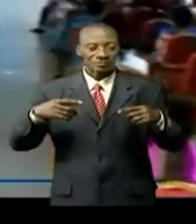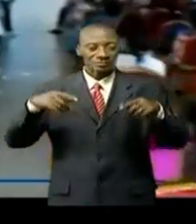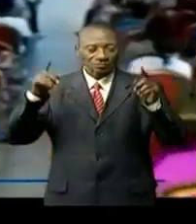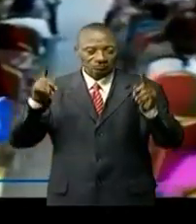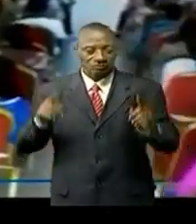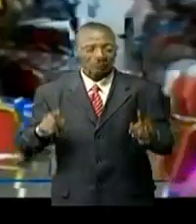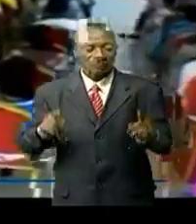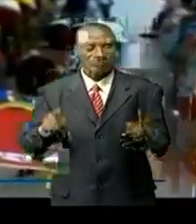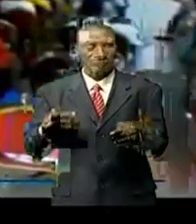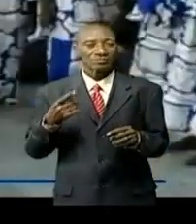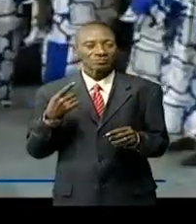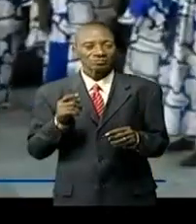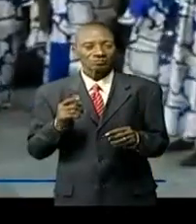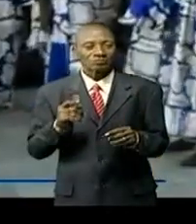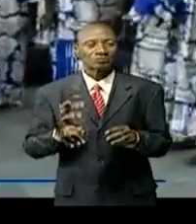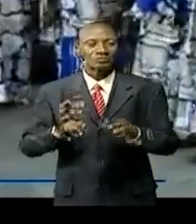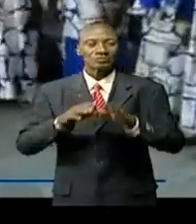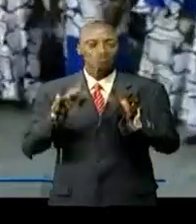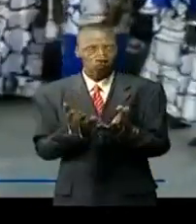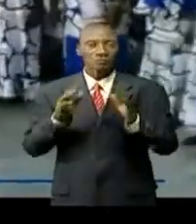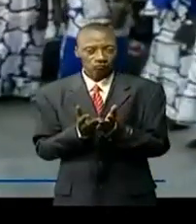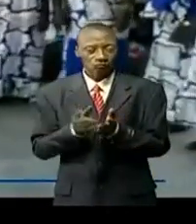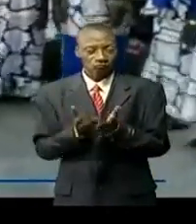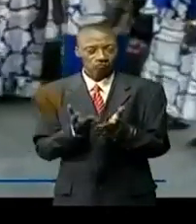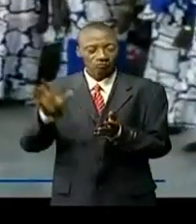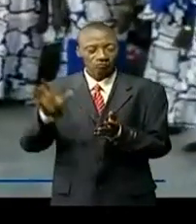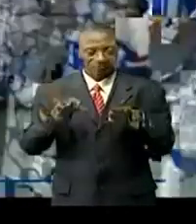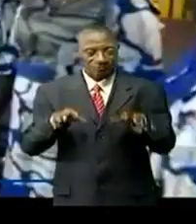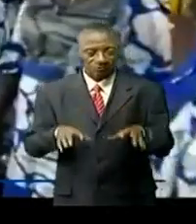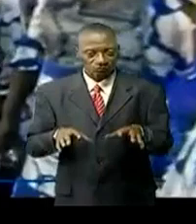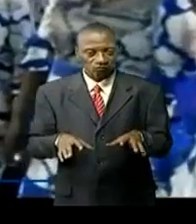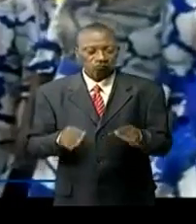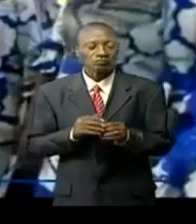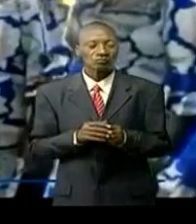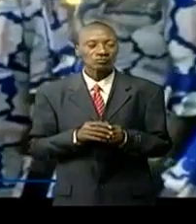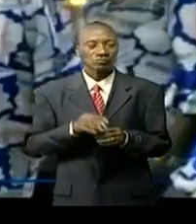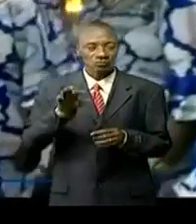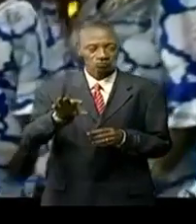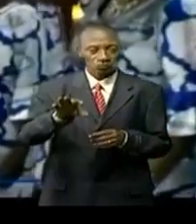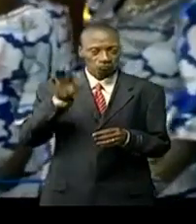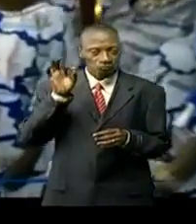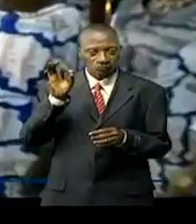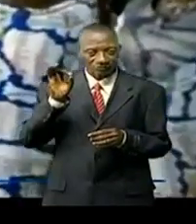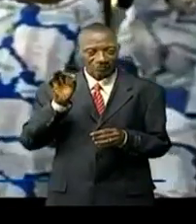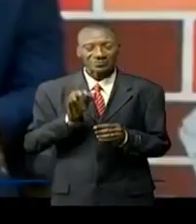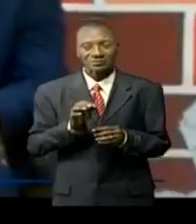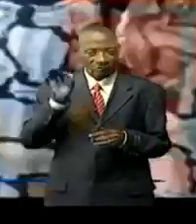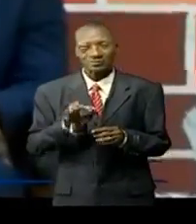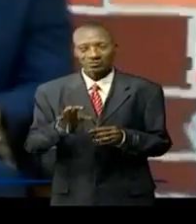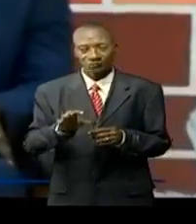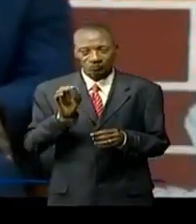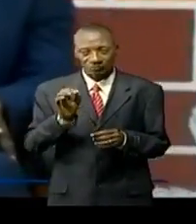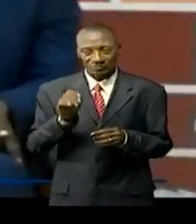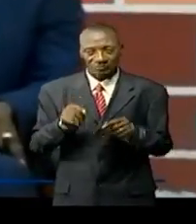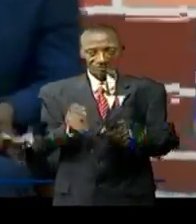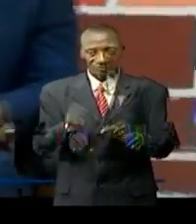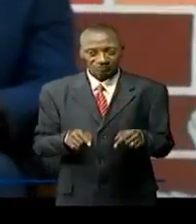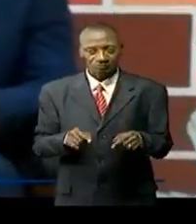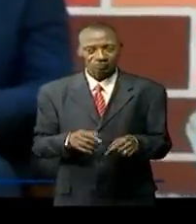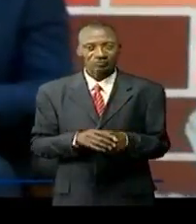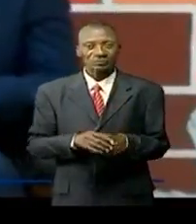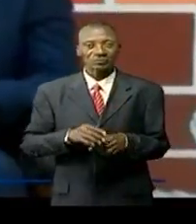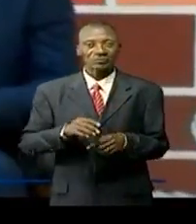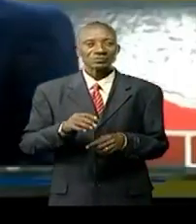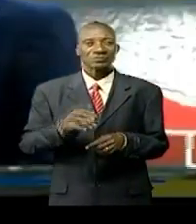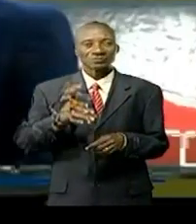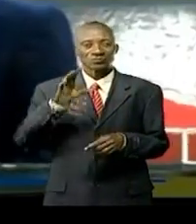activités, la communauté baptiste au Congo a choisi de sensibiliser ses membres sous le thème « La CBECO se lance dans le travail pour